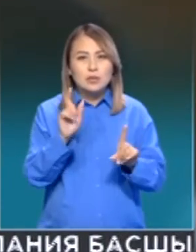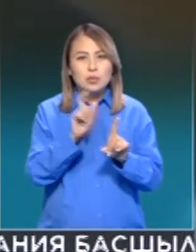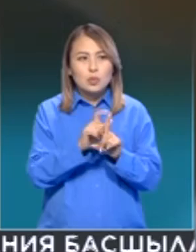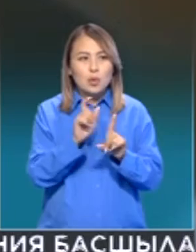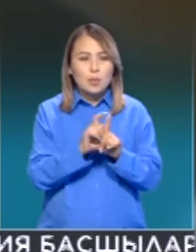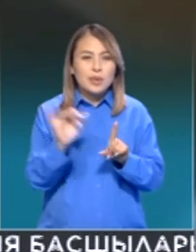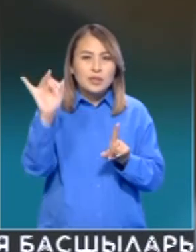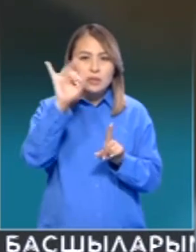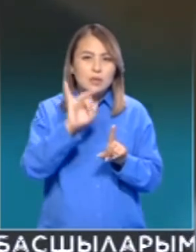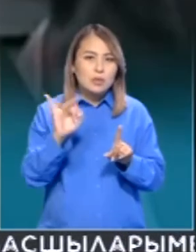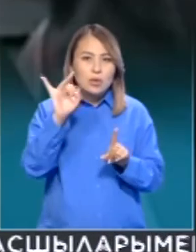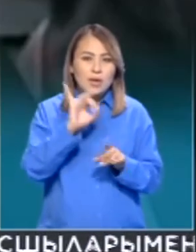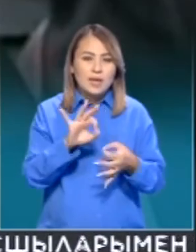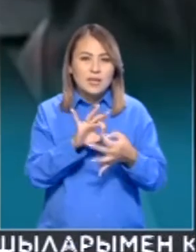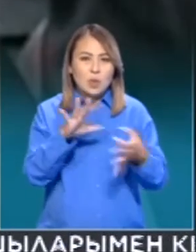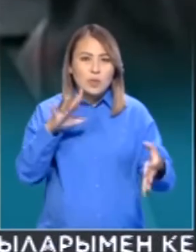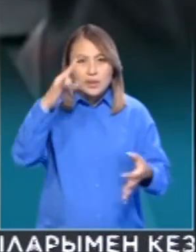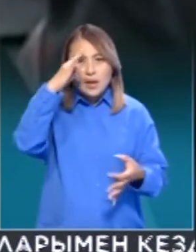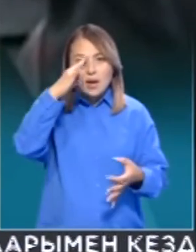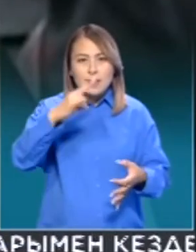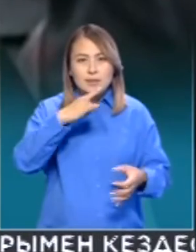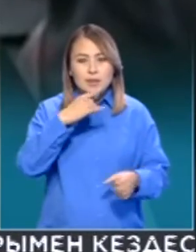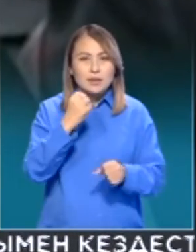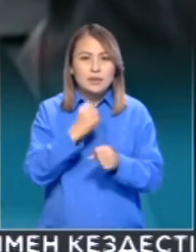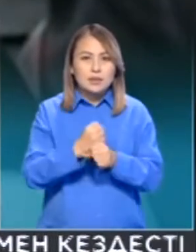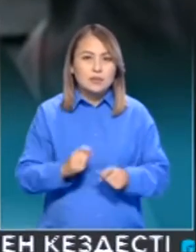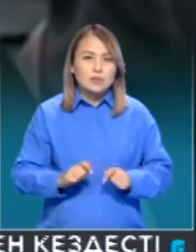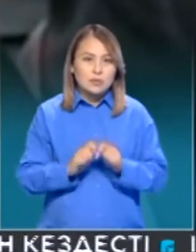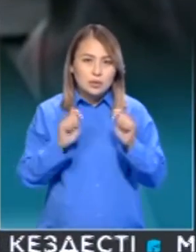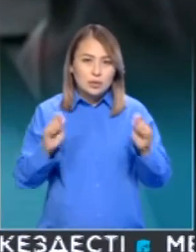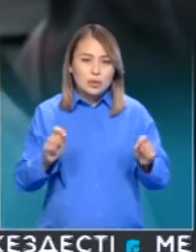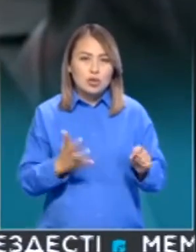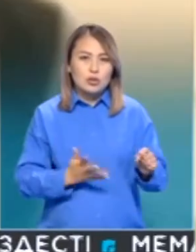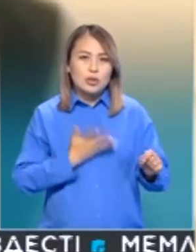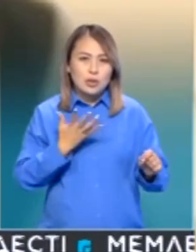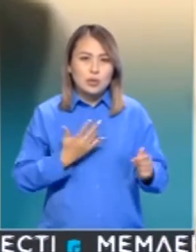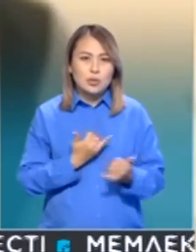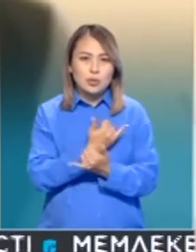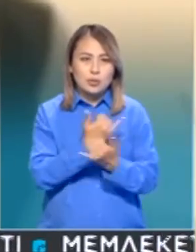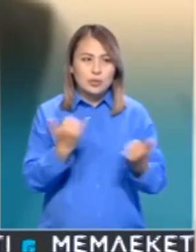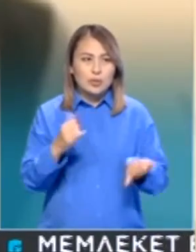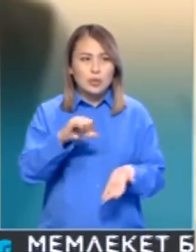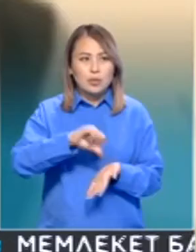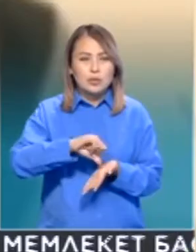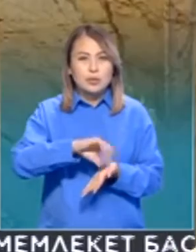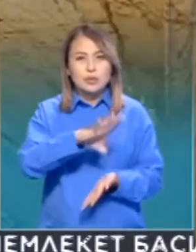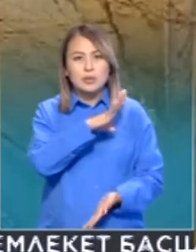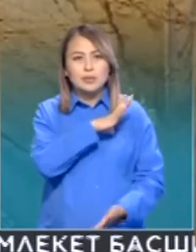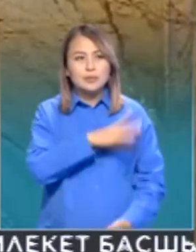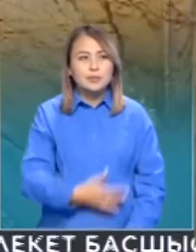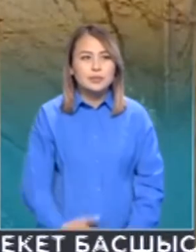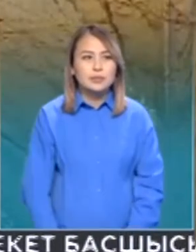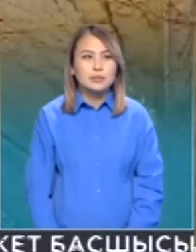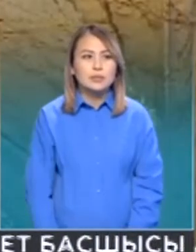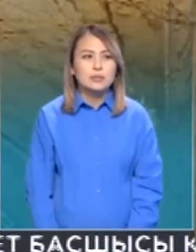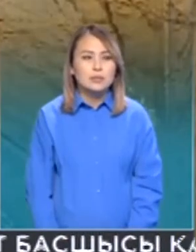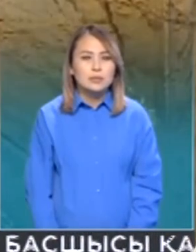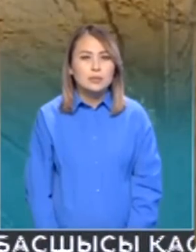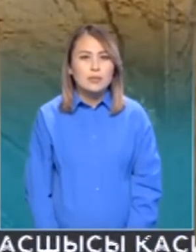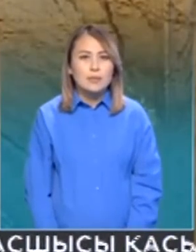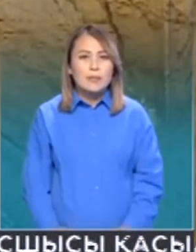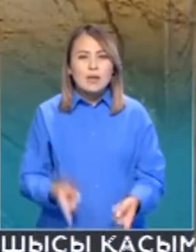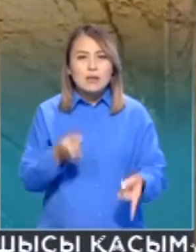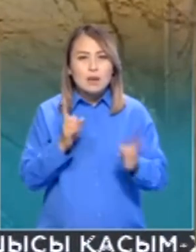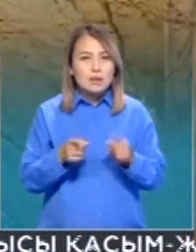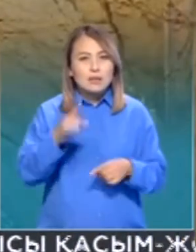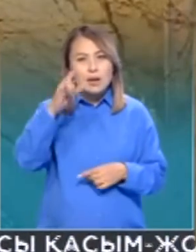аңыз тұлға тәуелсіз Қазақстанның іргесін қалап, елді ілгерілету ісіне де зор үлес қосты. Нағыз халықтың